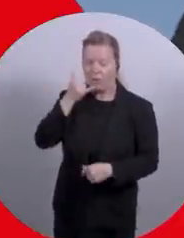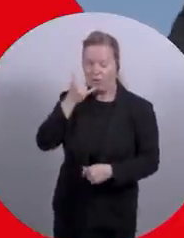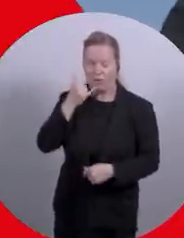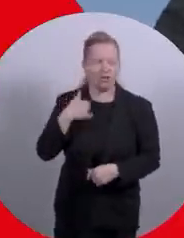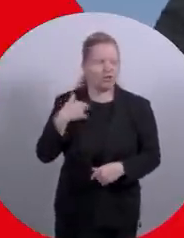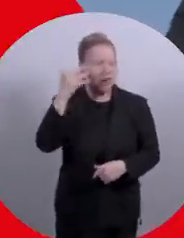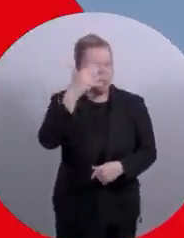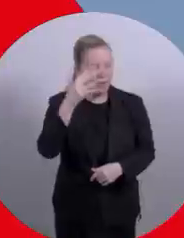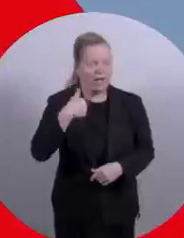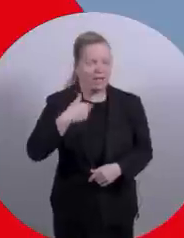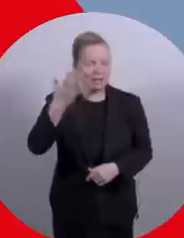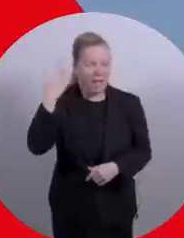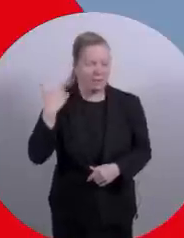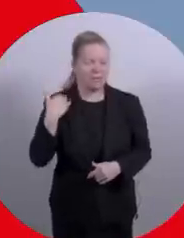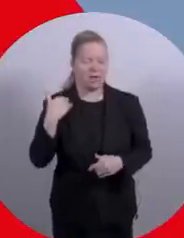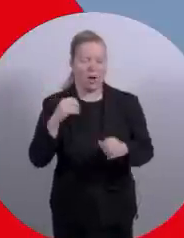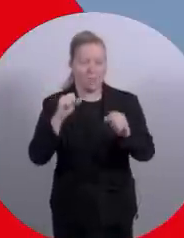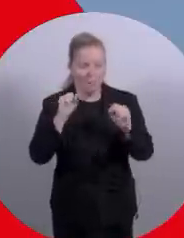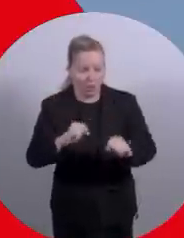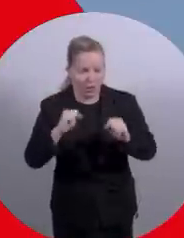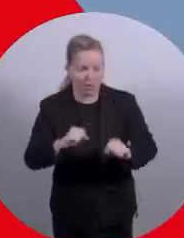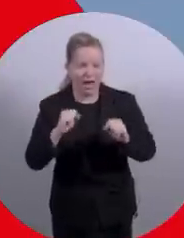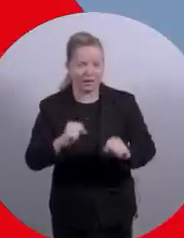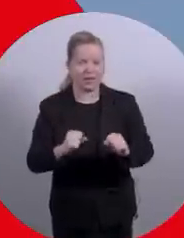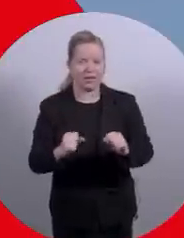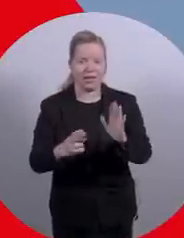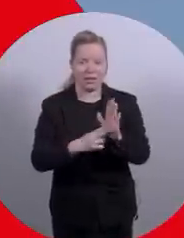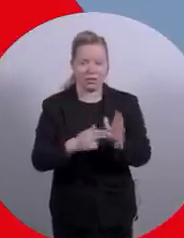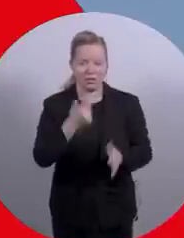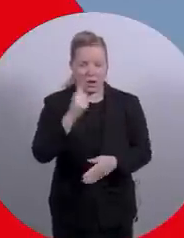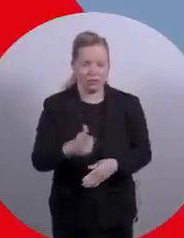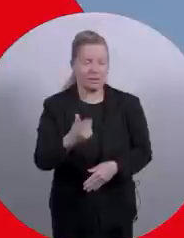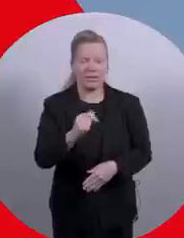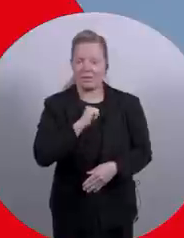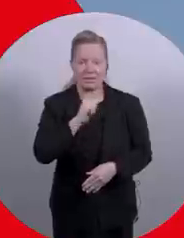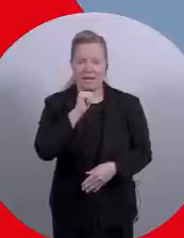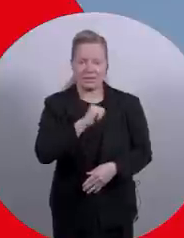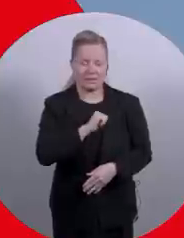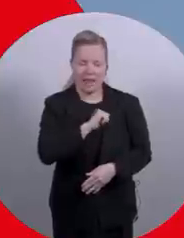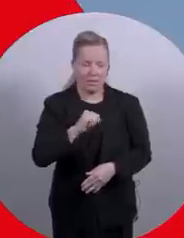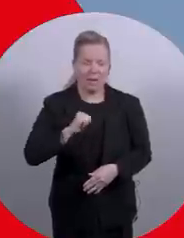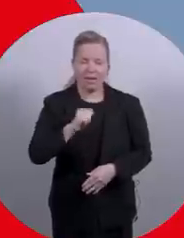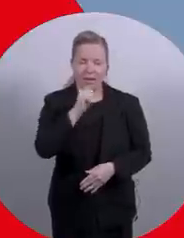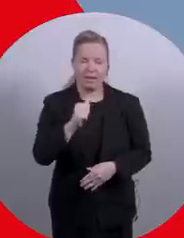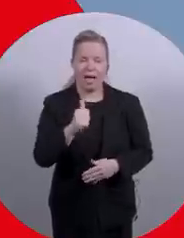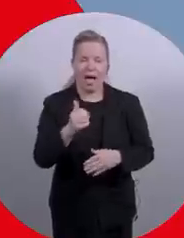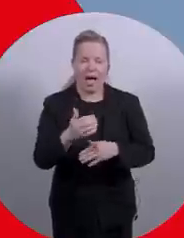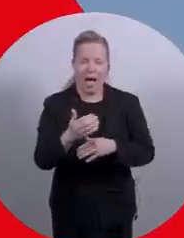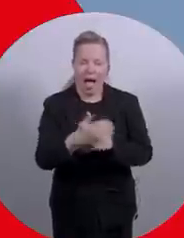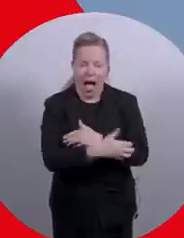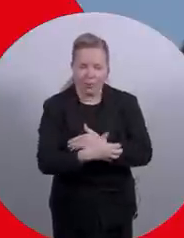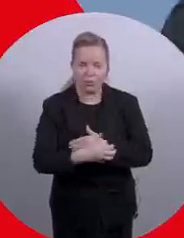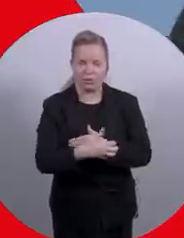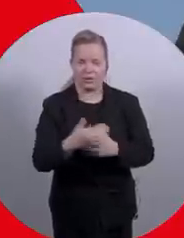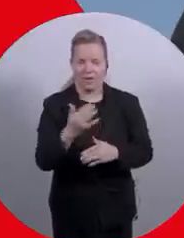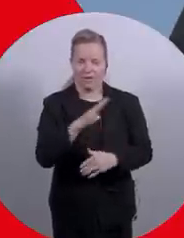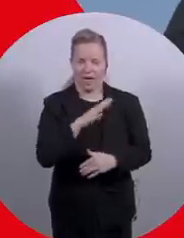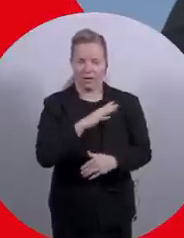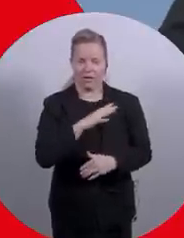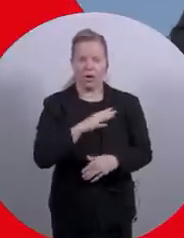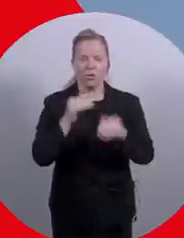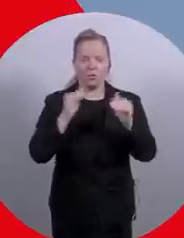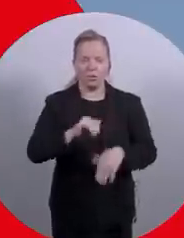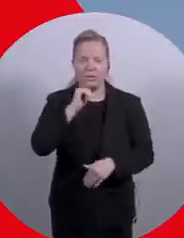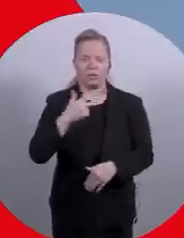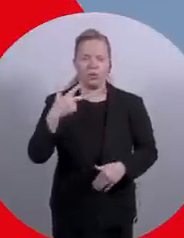gehabt hätte 2000 netto zu haben ich wäre nicht armutsgefährdet ich und sie muss nicht aus Sozialhilfe angewiesen sein